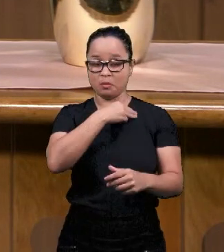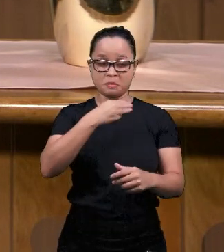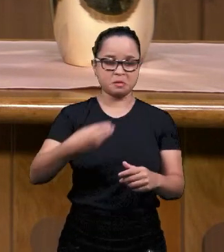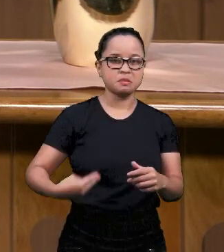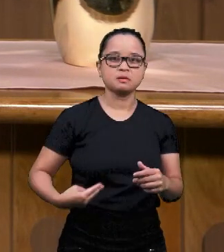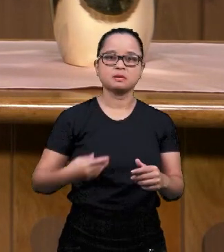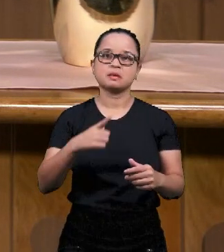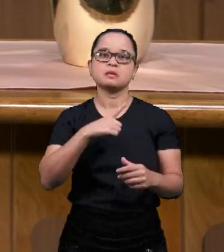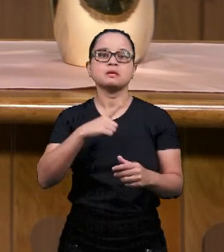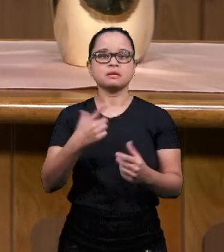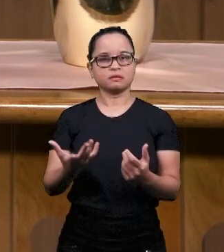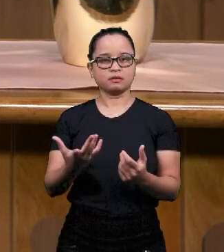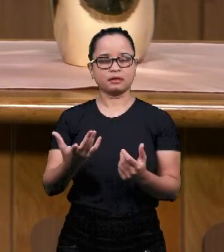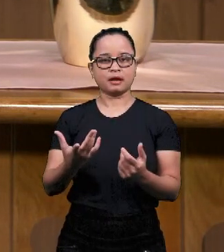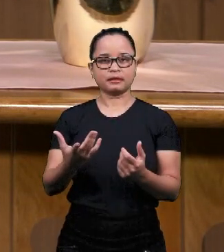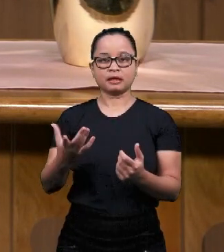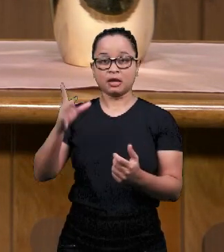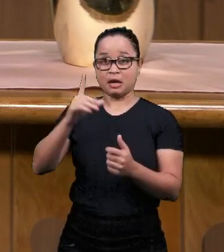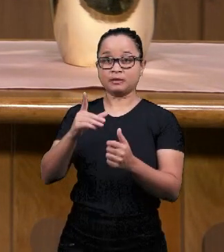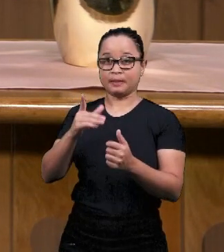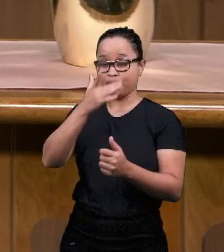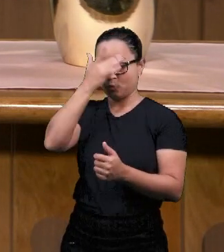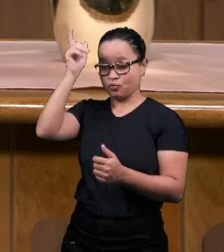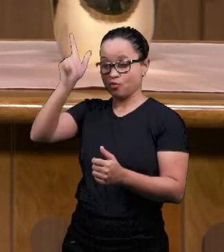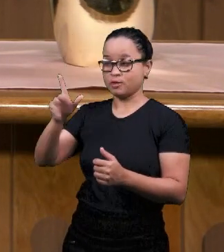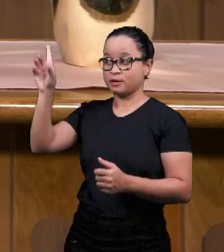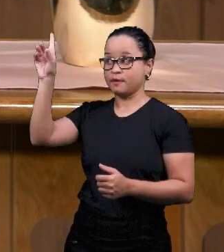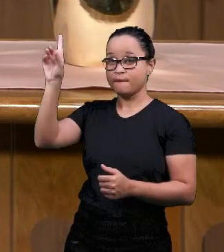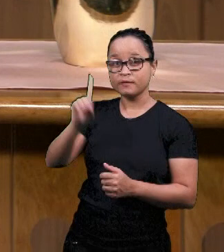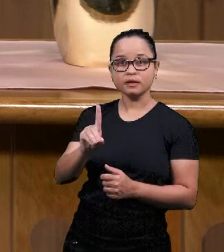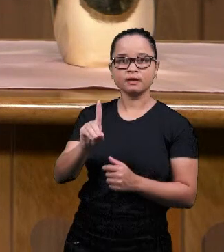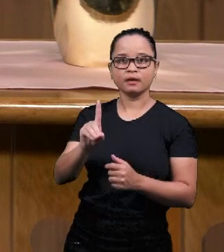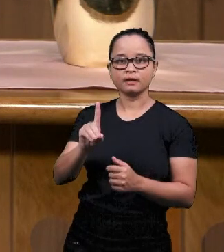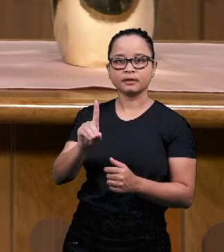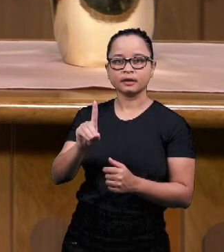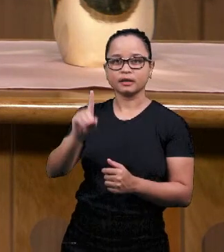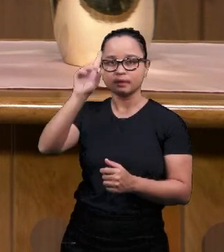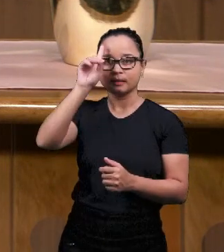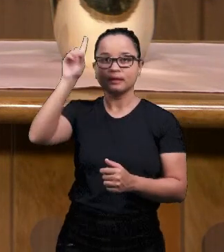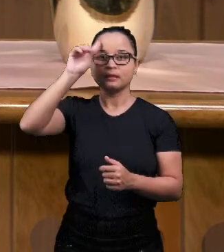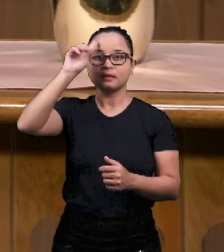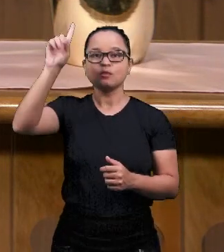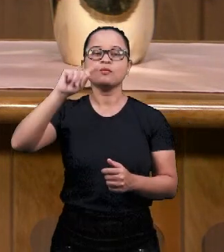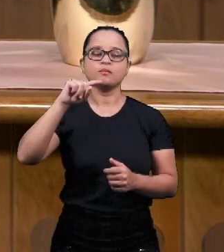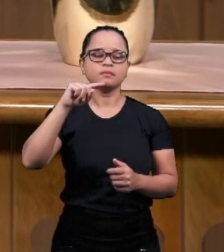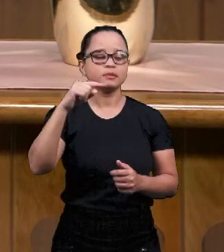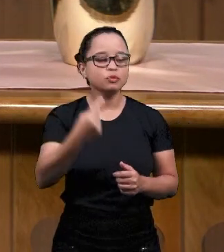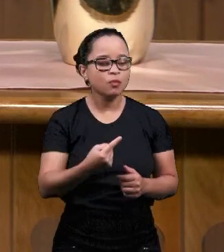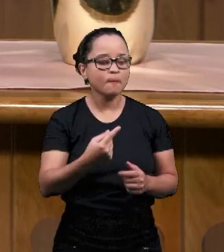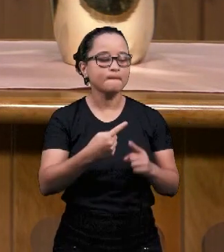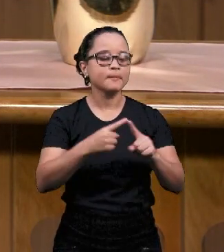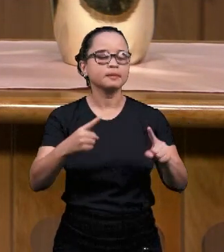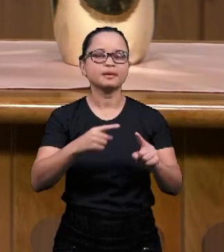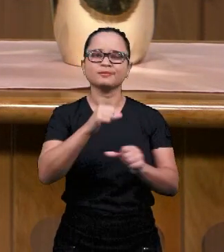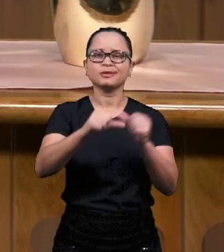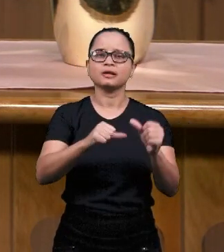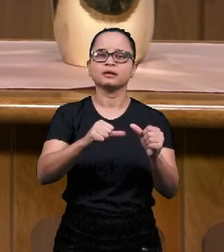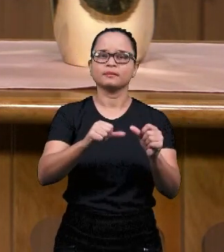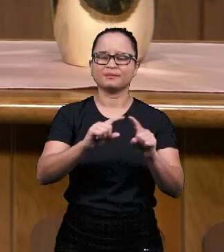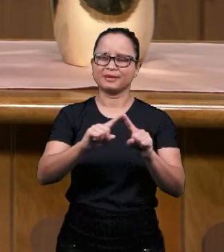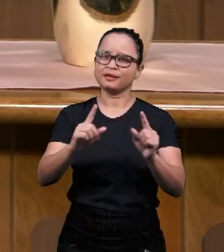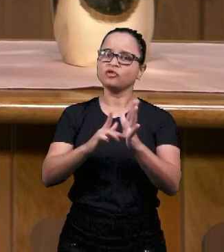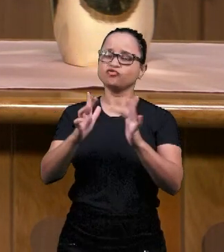от Бога, изменил и преобразил бы все ситуации. И Иисус действительно пришел преобразить все,